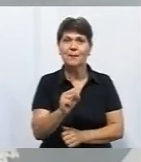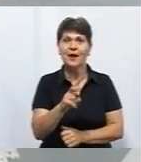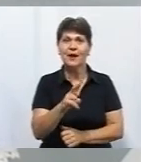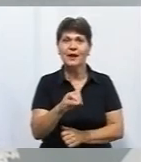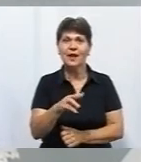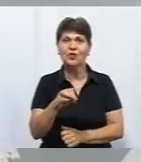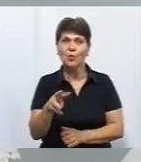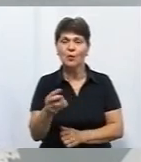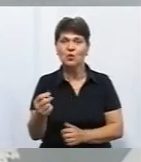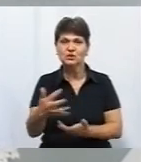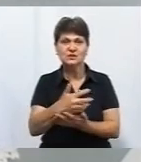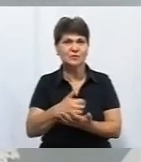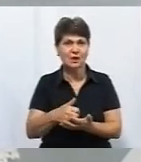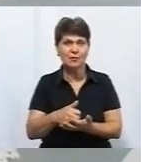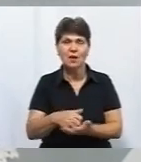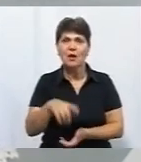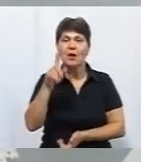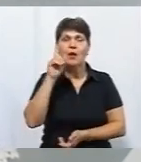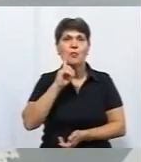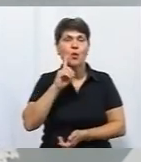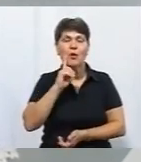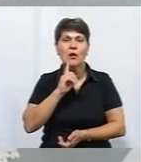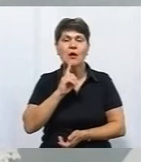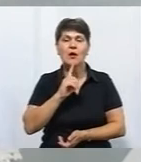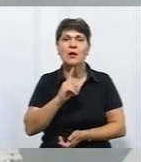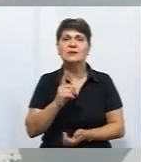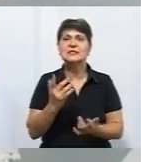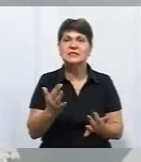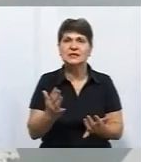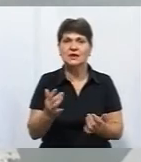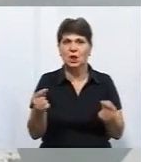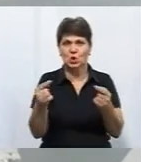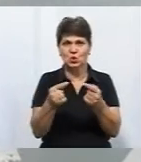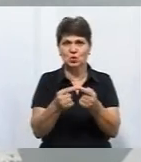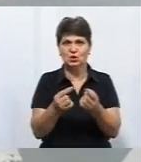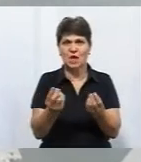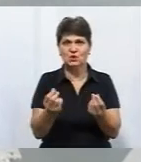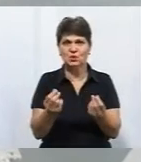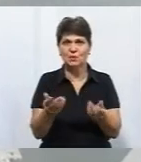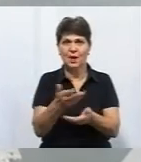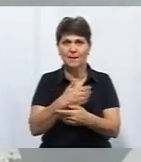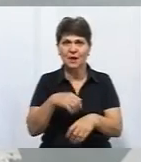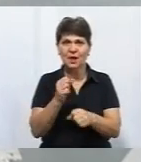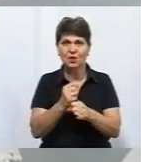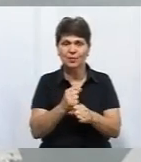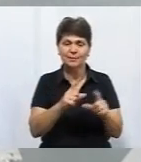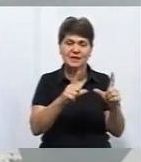кошти до тих пір, поки ми не будемо знати чіткої суми, скільки нам потрібно. Тому що я вже говорила, що ми робимо скріни, ми